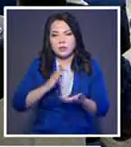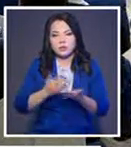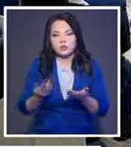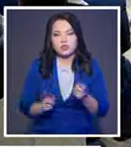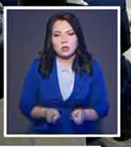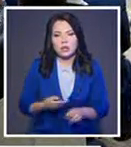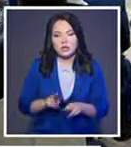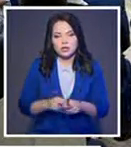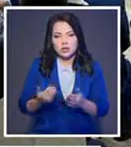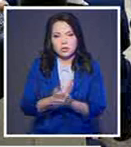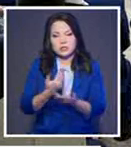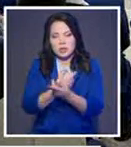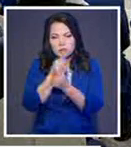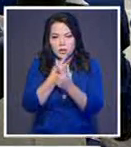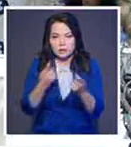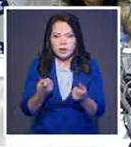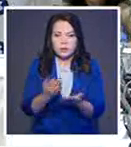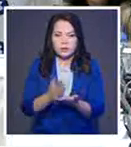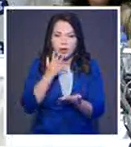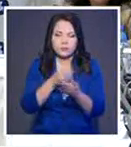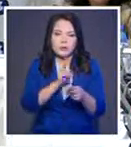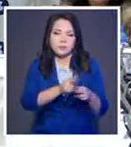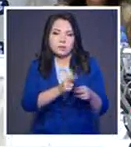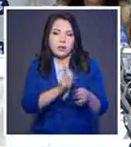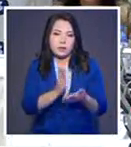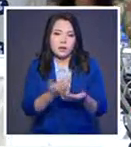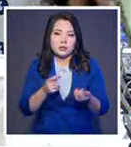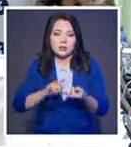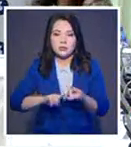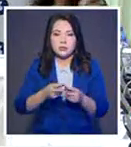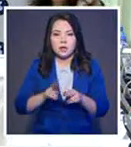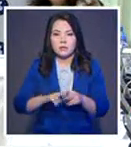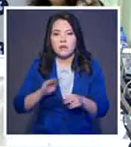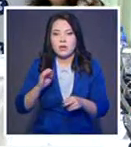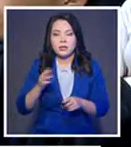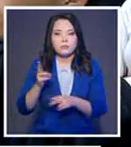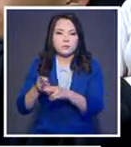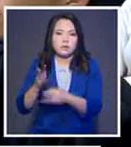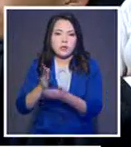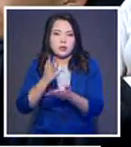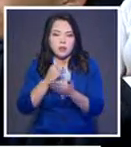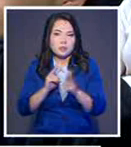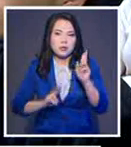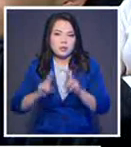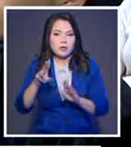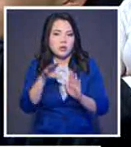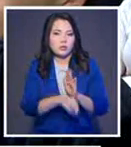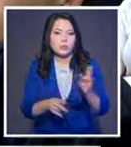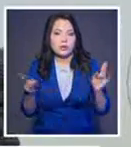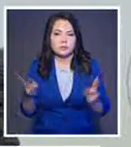жаңалық жеткізетін кәсіби журналистердің жұмысына кедергі келтіріп отыр. Сондықтан фейктерге тосқауыл қоятын ережелер енгізілуі